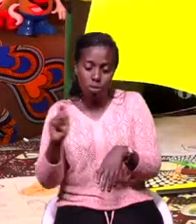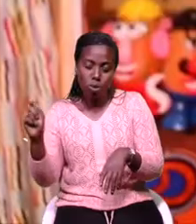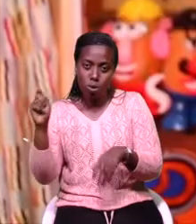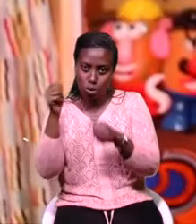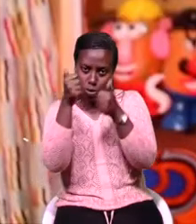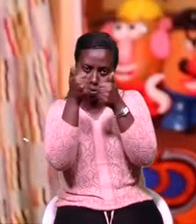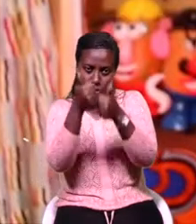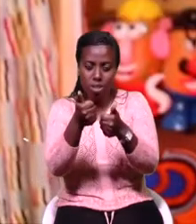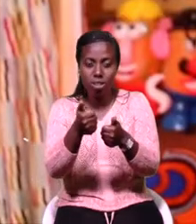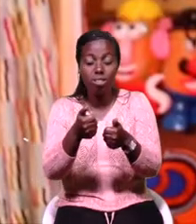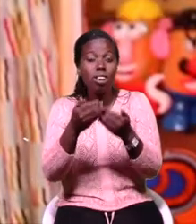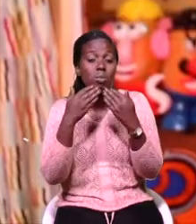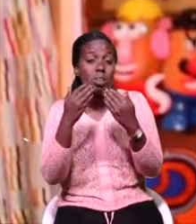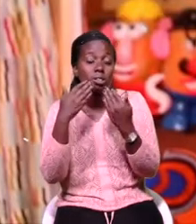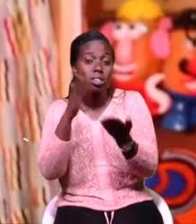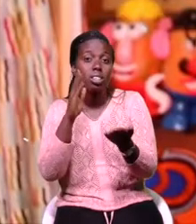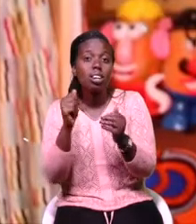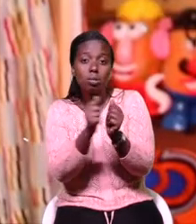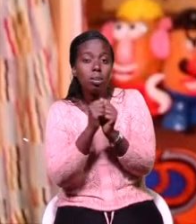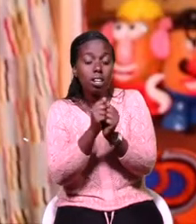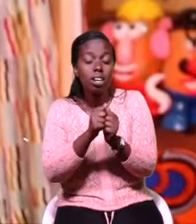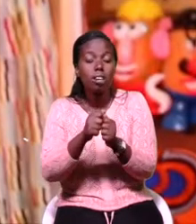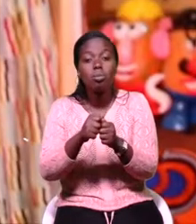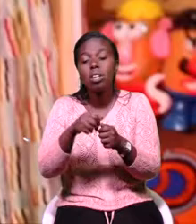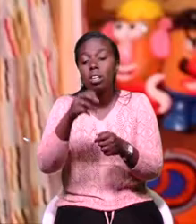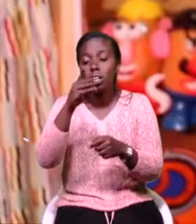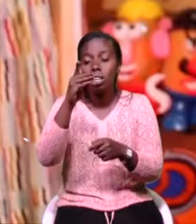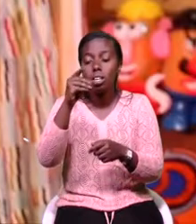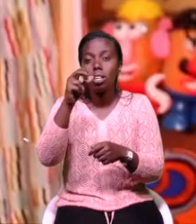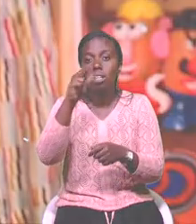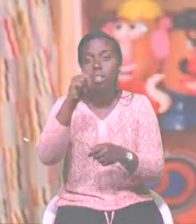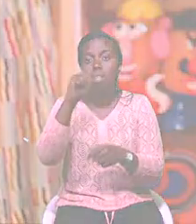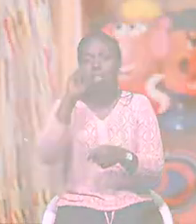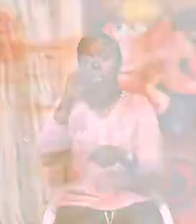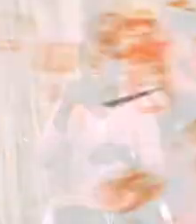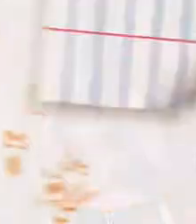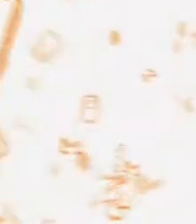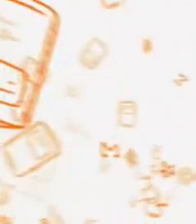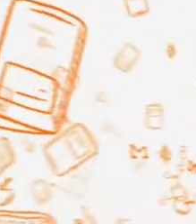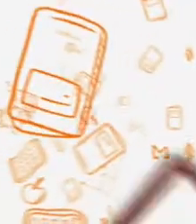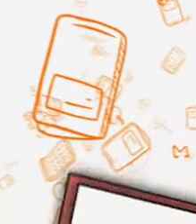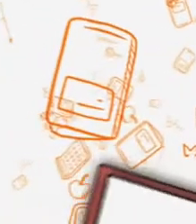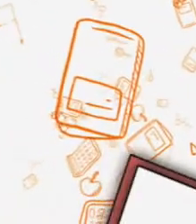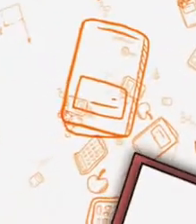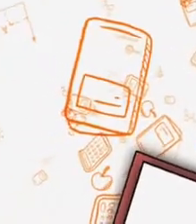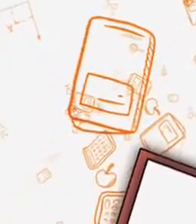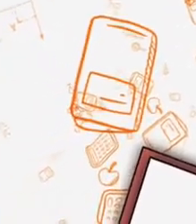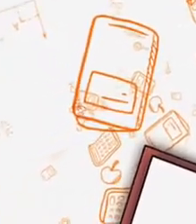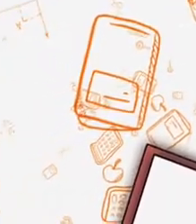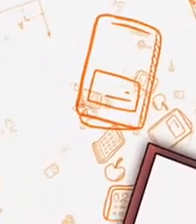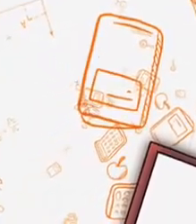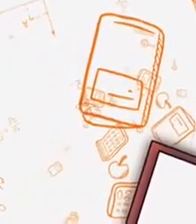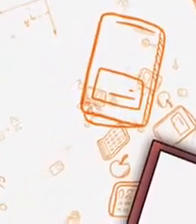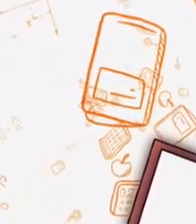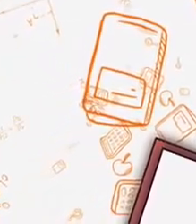ikayi. Murakoze cyane, mwari muri kumwe na Tonto Dan, mugire ibihe byiza, ndabakunda cyane.